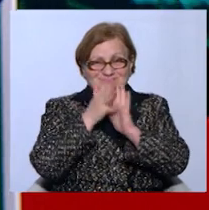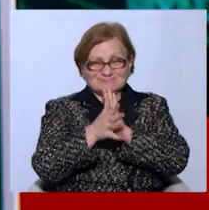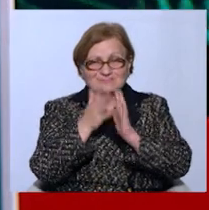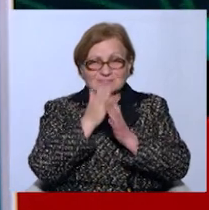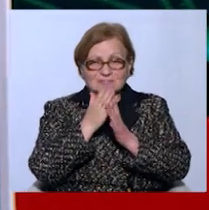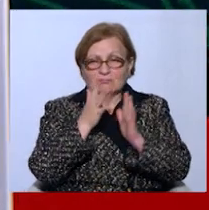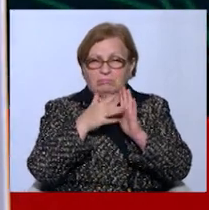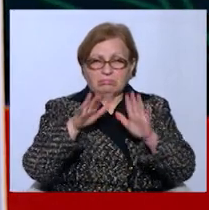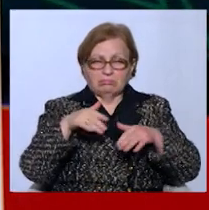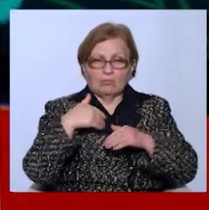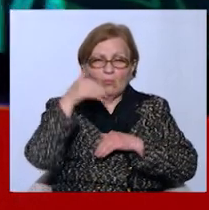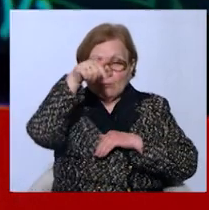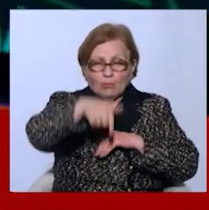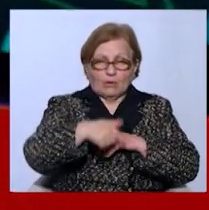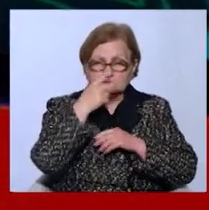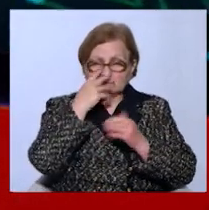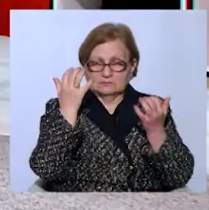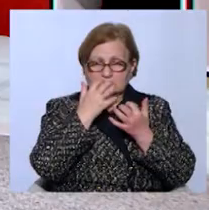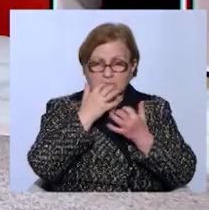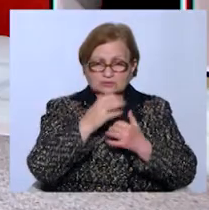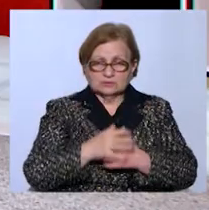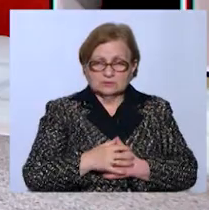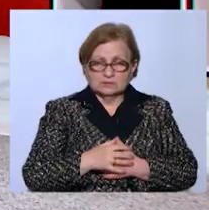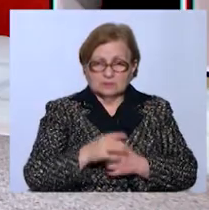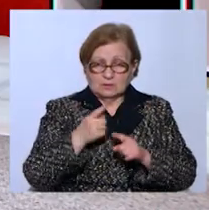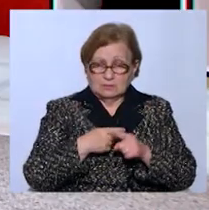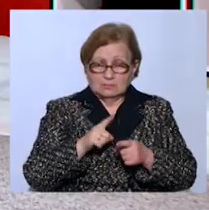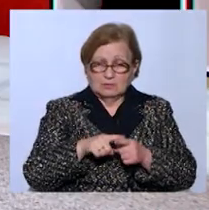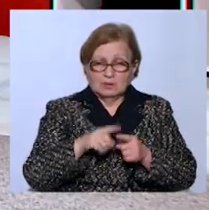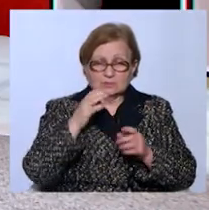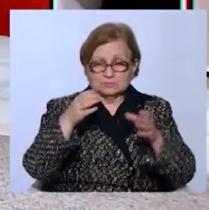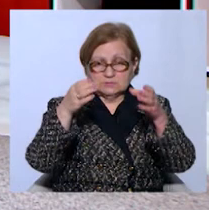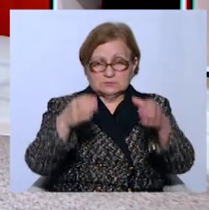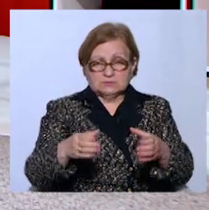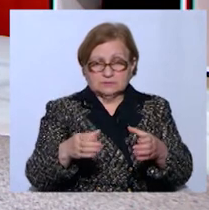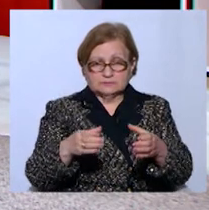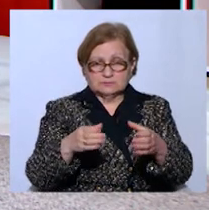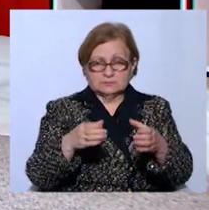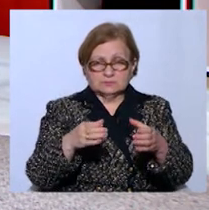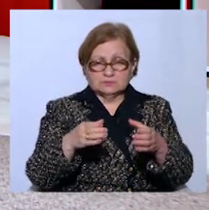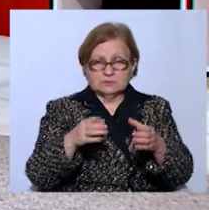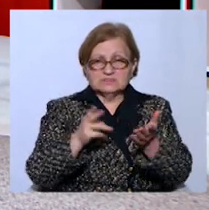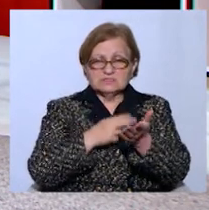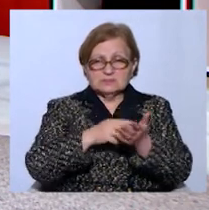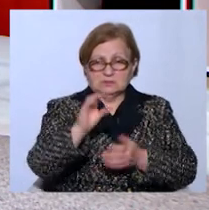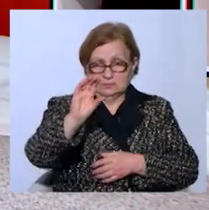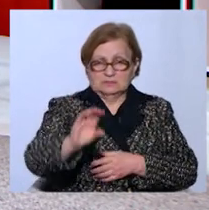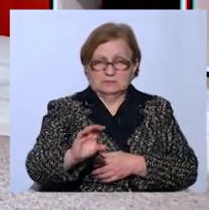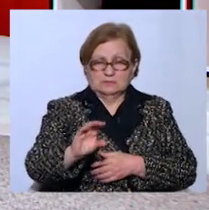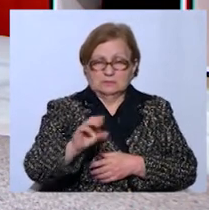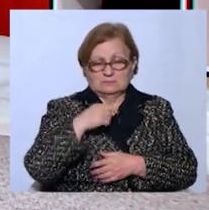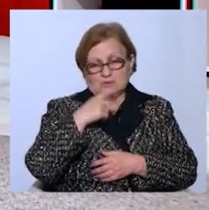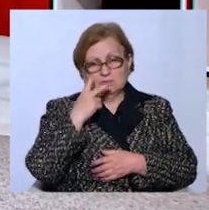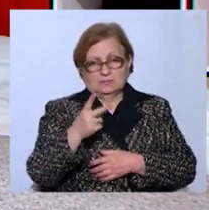შუშის არ არის, უკანას ვერ ხედავ. ამიტომ როდესაც დევს მაგალითად რაღაცა წიგნი, რო